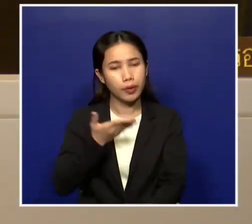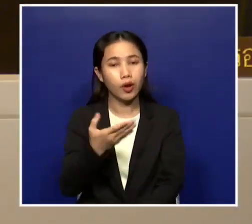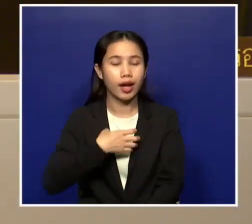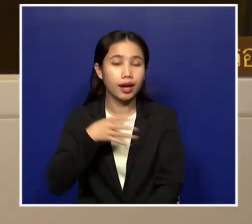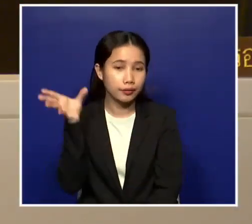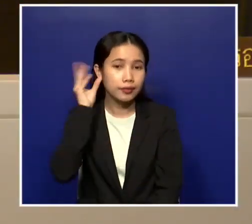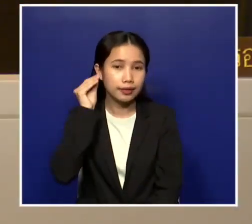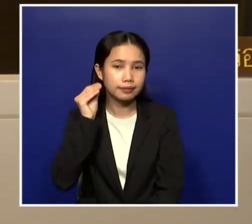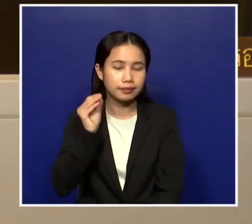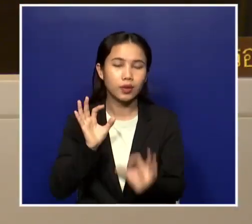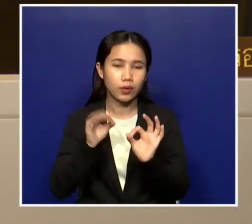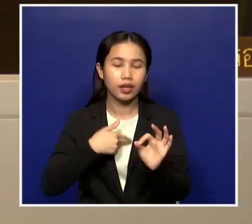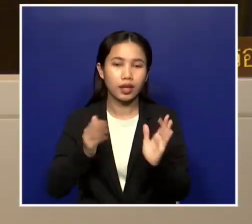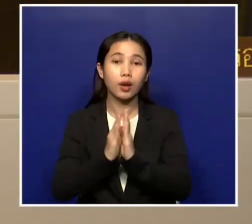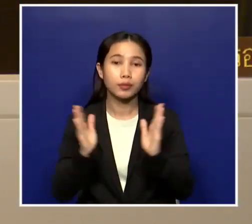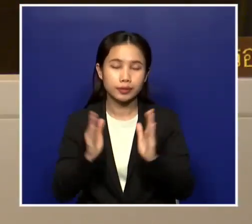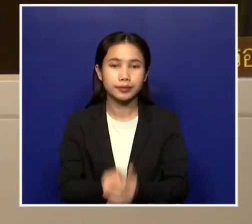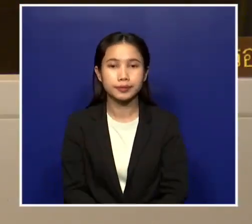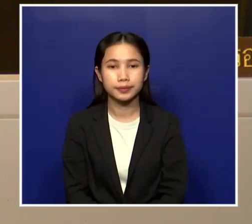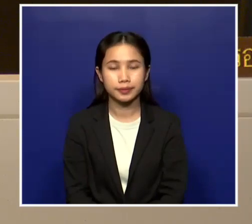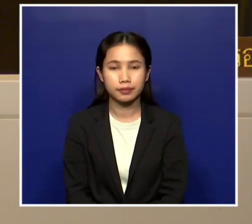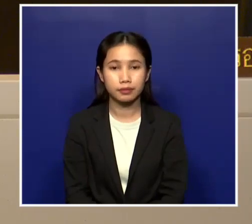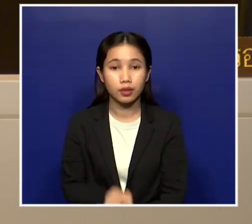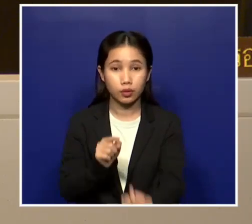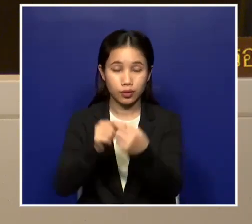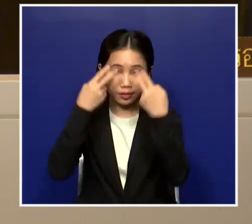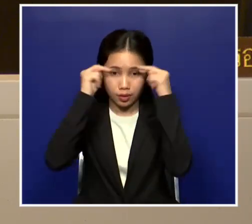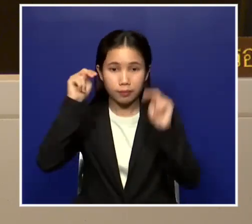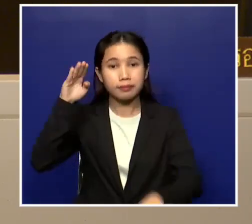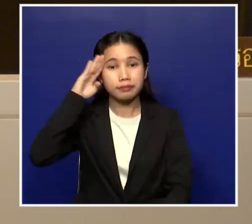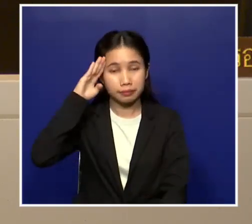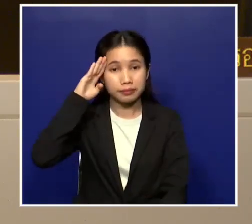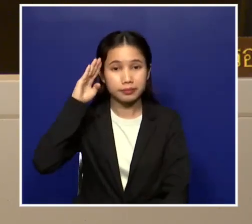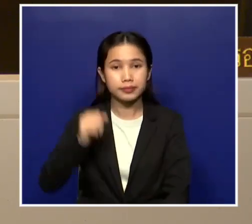ครับท่านครับขอบคุณครับ เกี่ยวกับคุณประยุทธ์นะครับ